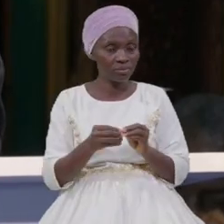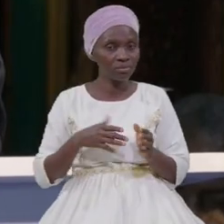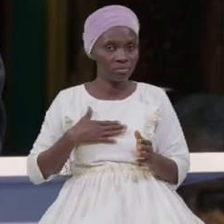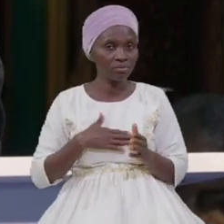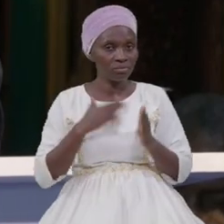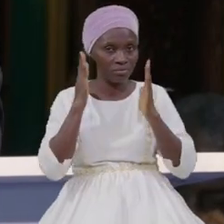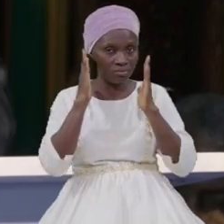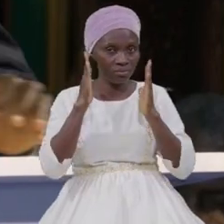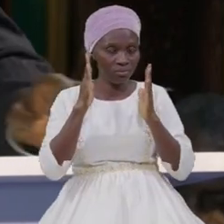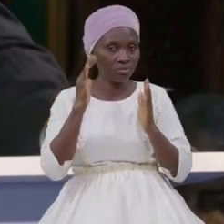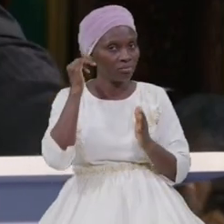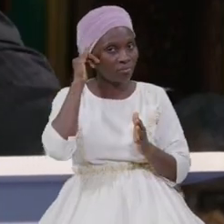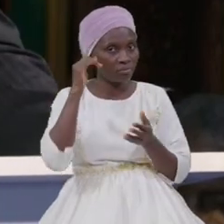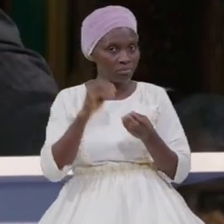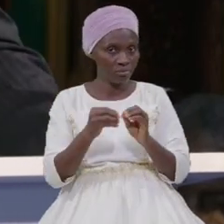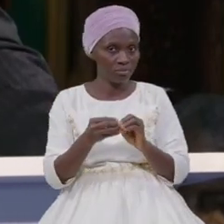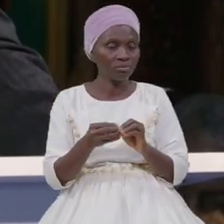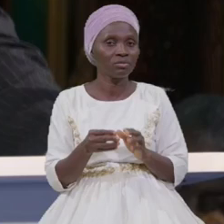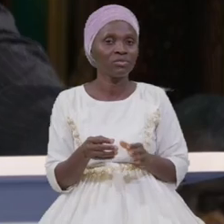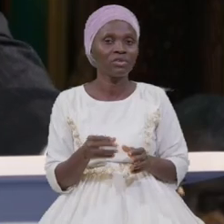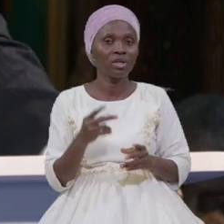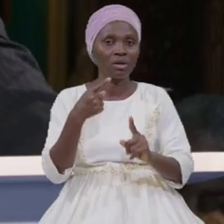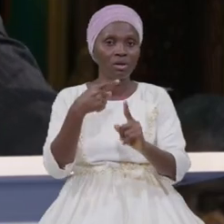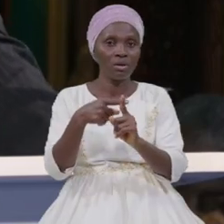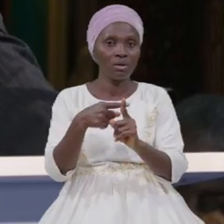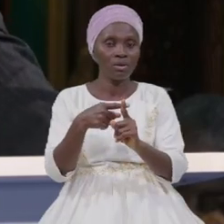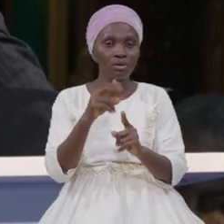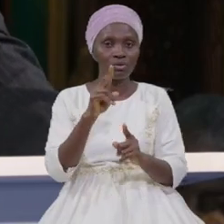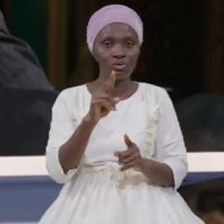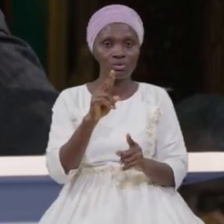les numéros vous, il y a des numéros qui vous sont communiqués au téléphone